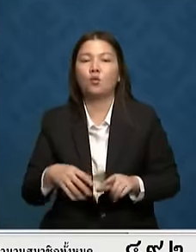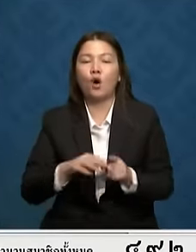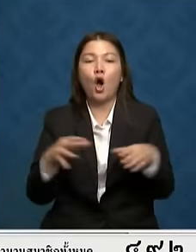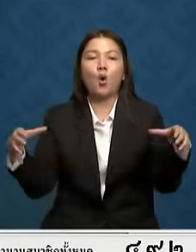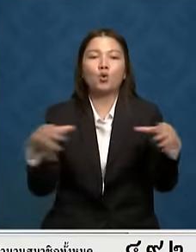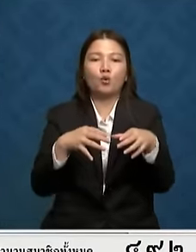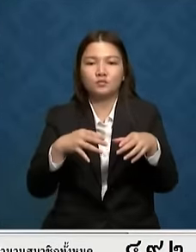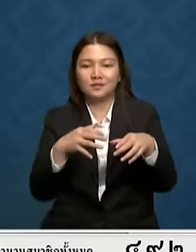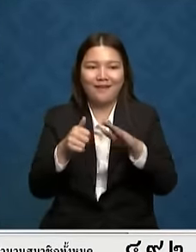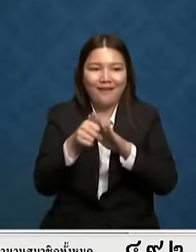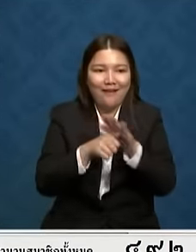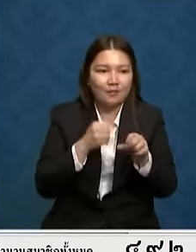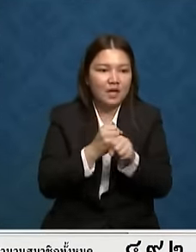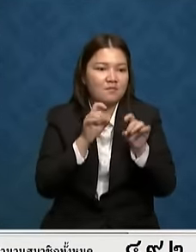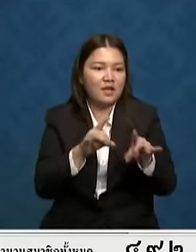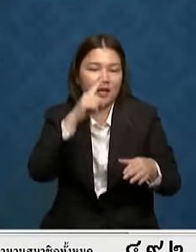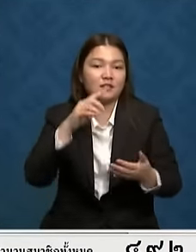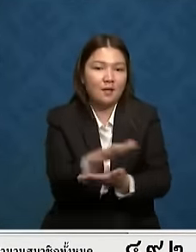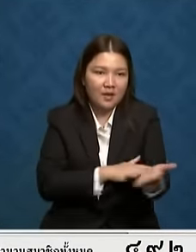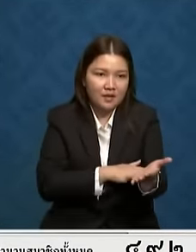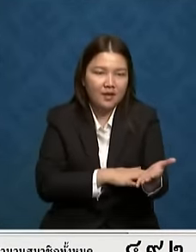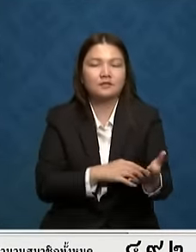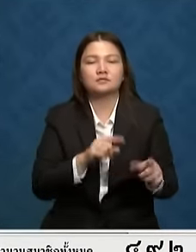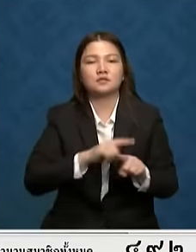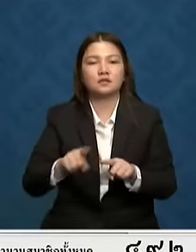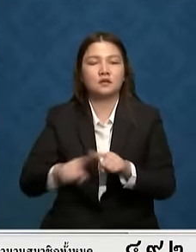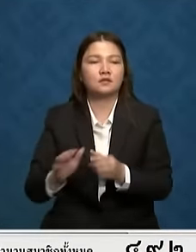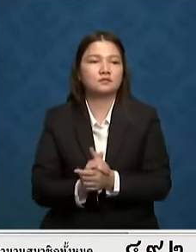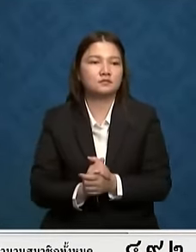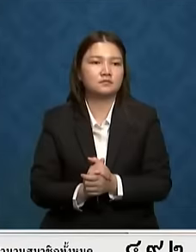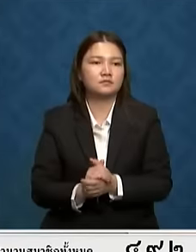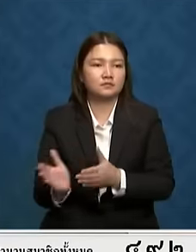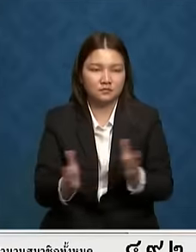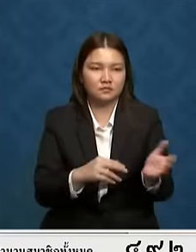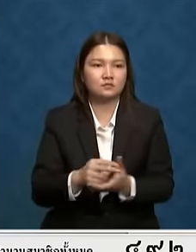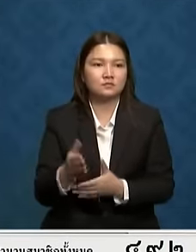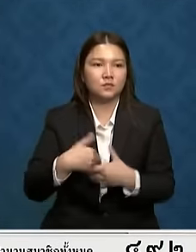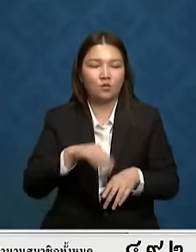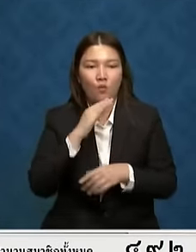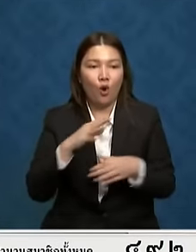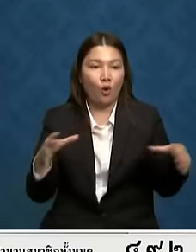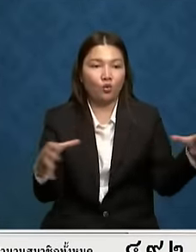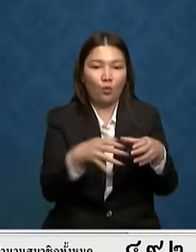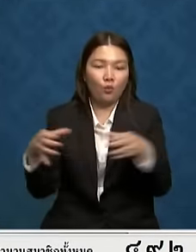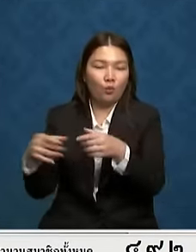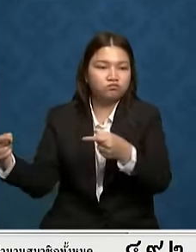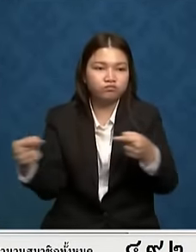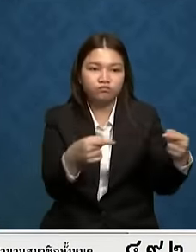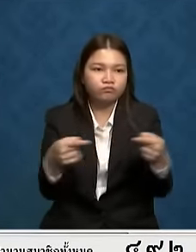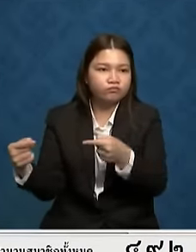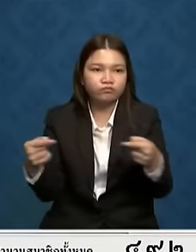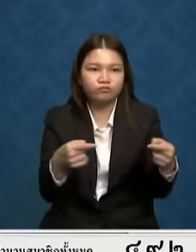ฉบับ 3ออกมาเพื่อยกเว้นโทษให้กับสลายการชุมนุมและกลุ่มผู้